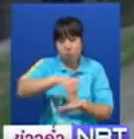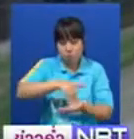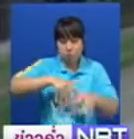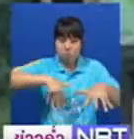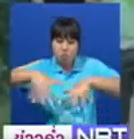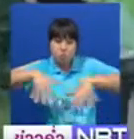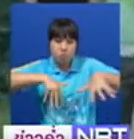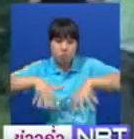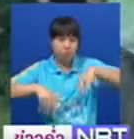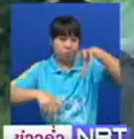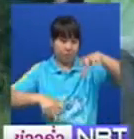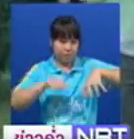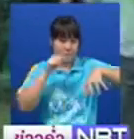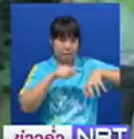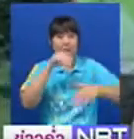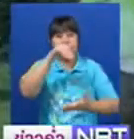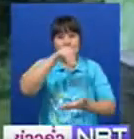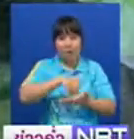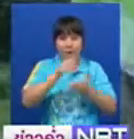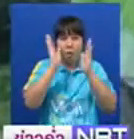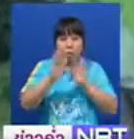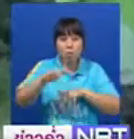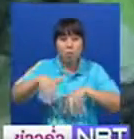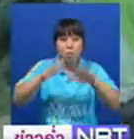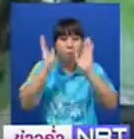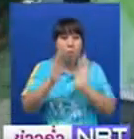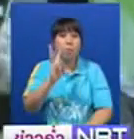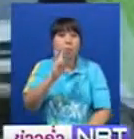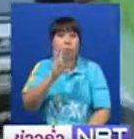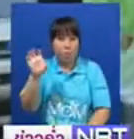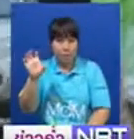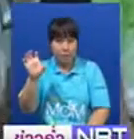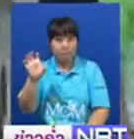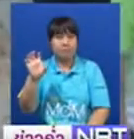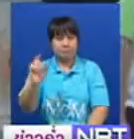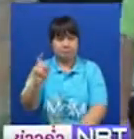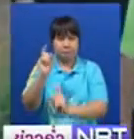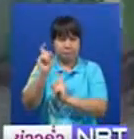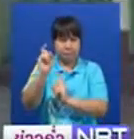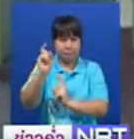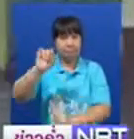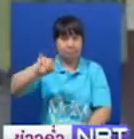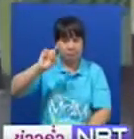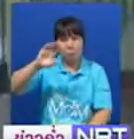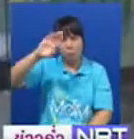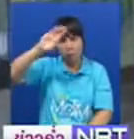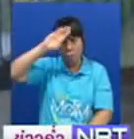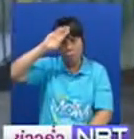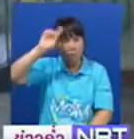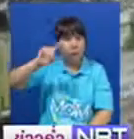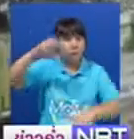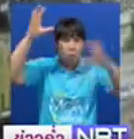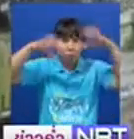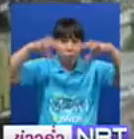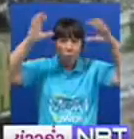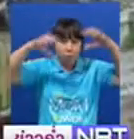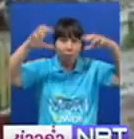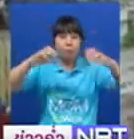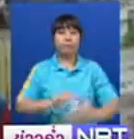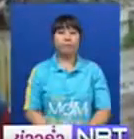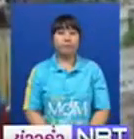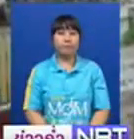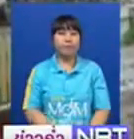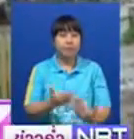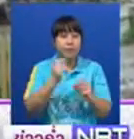งนี้ซึ่งชาวบ้านกว่า600คนของที่นี่มีความสุ่มเสี่ยงที่ต้องระวังโรคที่มากับฤดูฝน ภารกิจที่เกี่ยวกับ